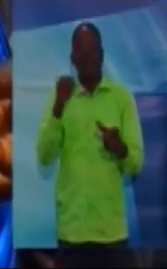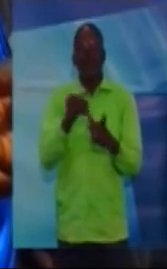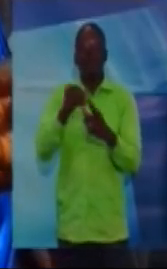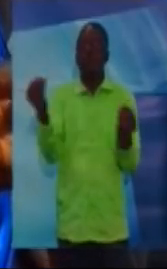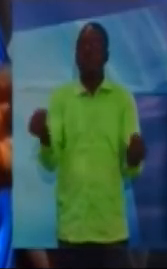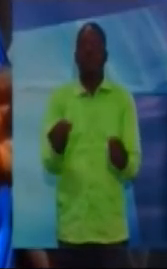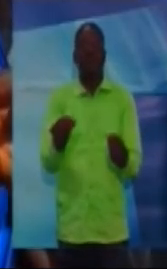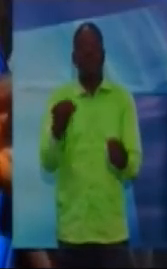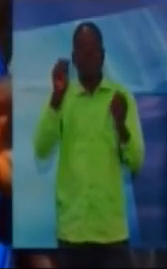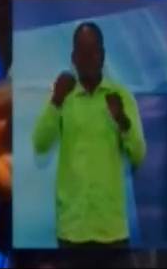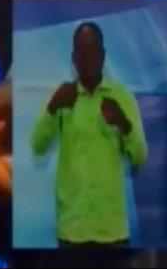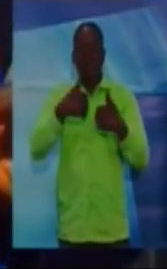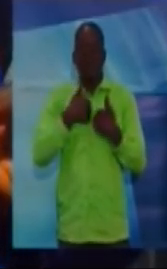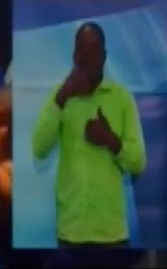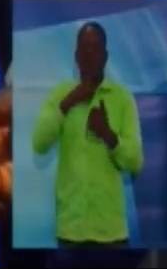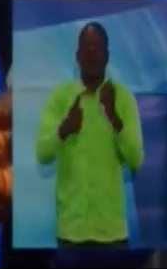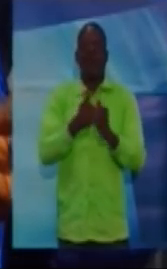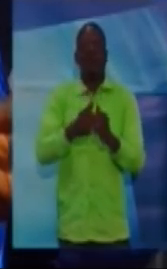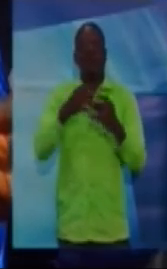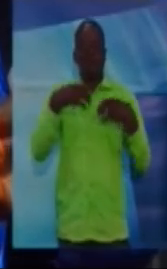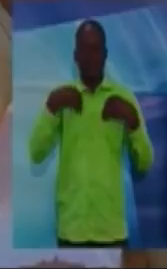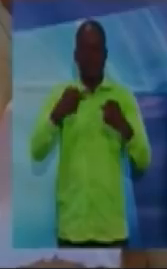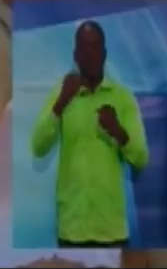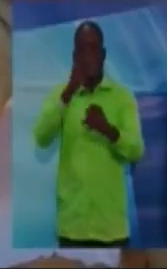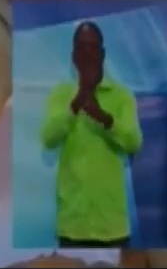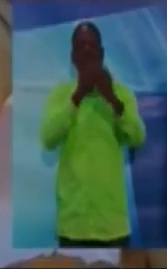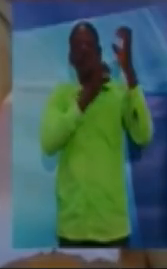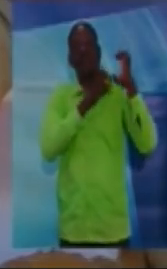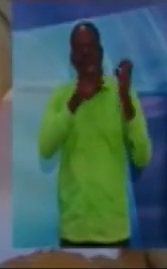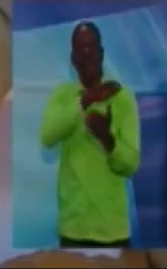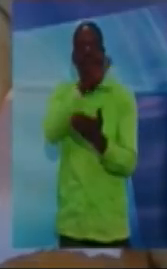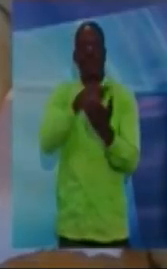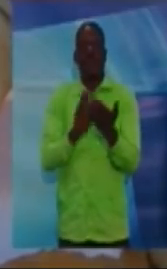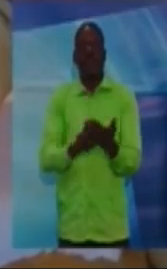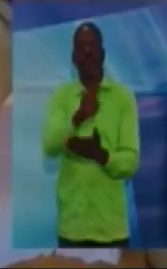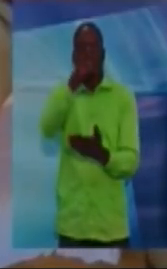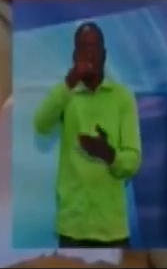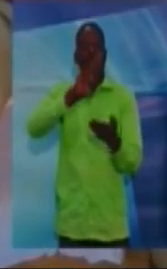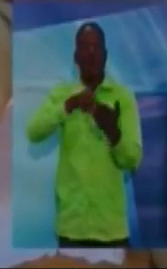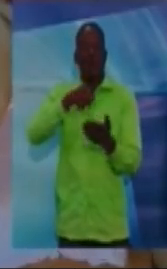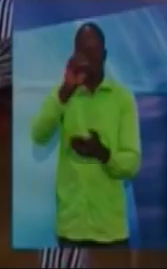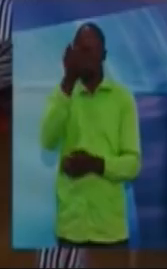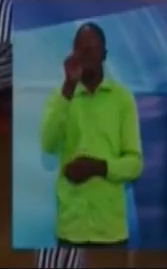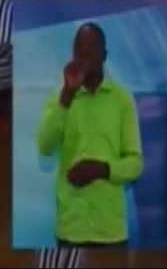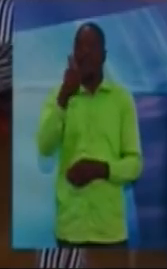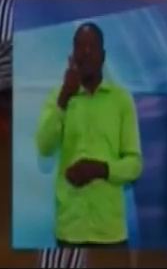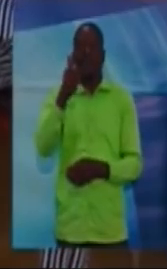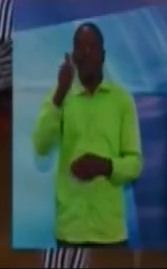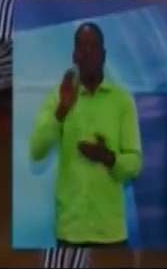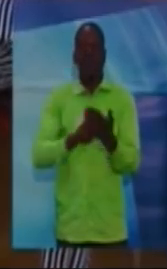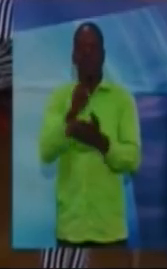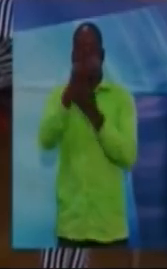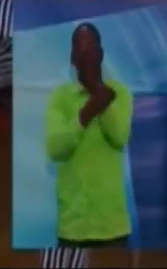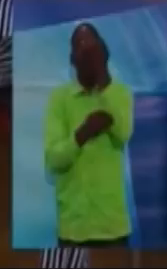trouvent, puissent avoir leurs problèmes de santé pris en charge. Le centre universitaire polytechnique en 2010, l'université de Waïgué